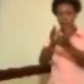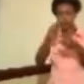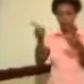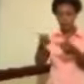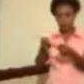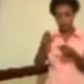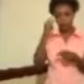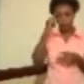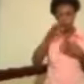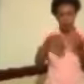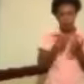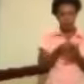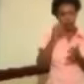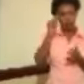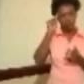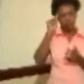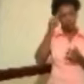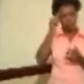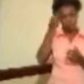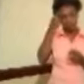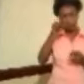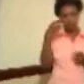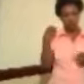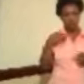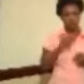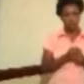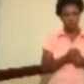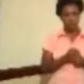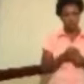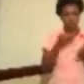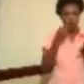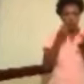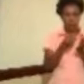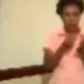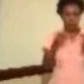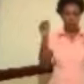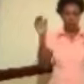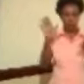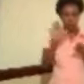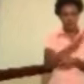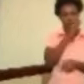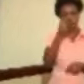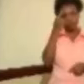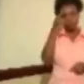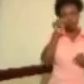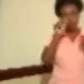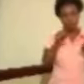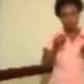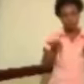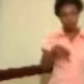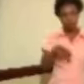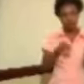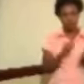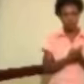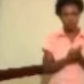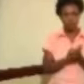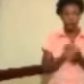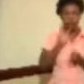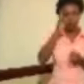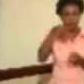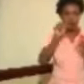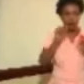faut que nous pensions tout à une sorte de refondation économique, même quoi que grand thème qui est spécial sur ça, et